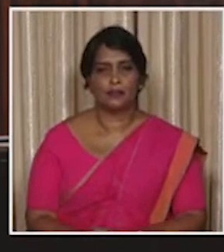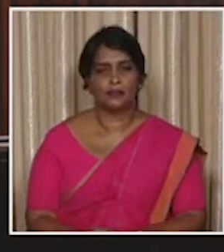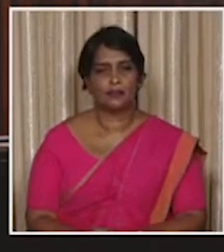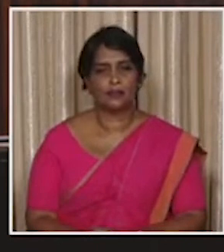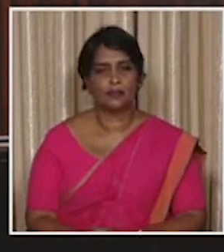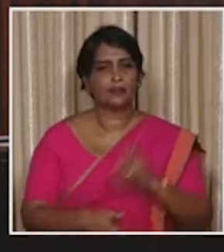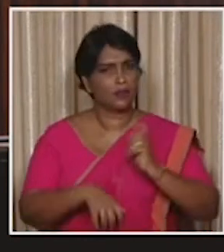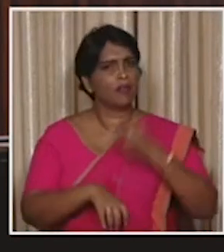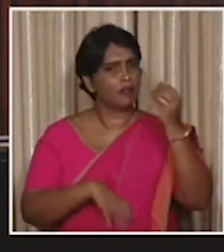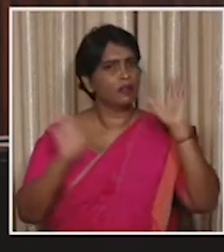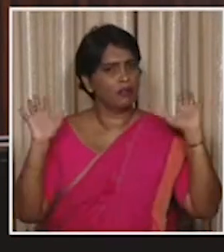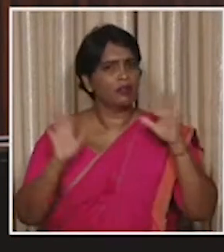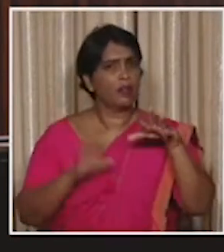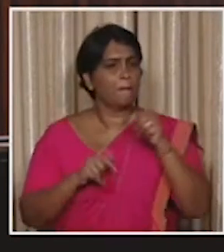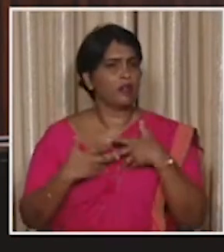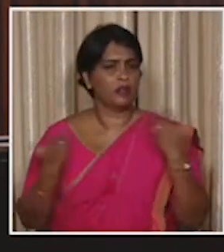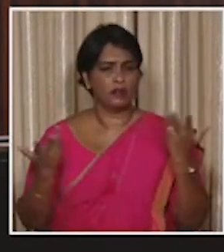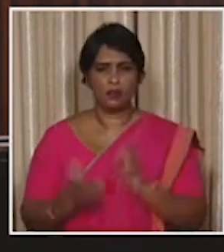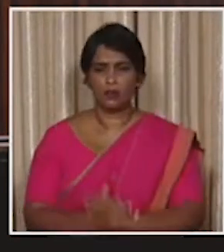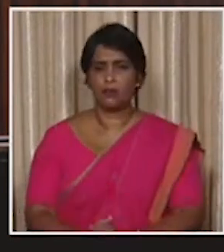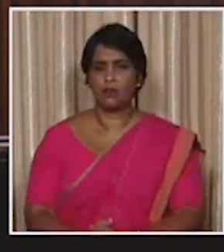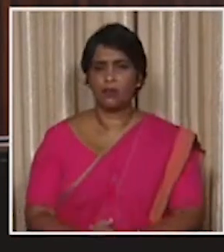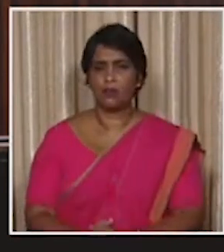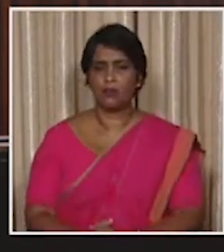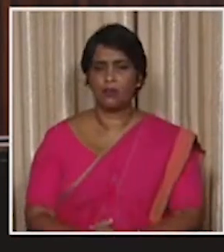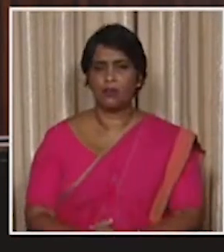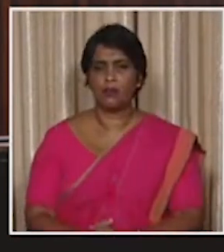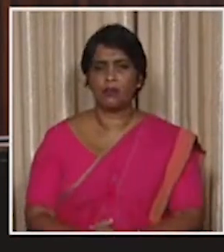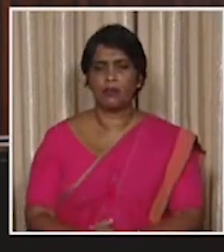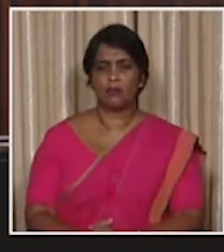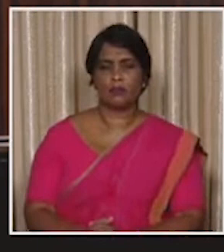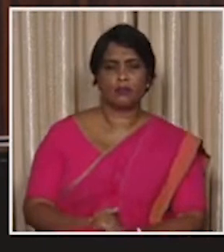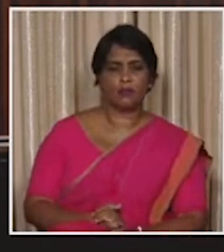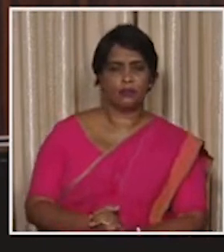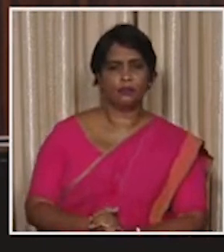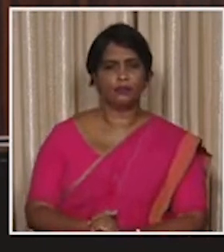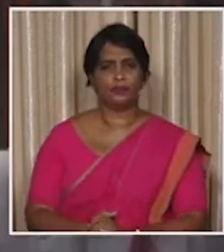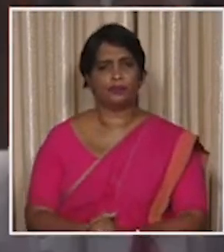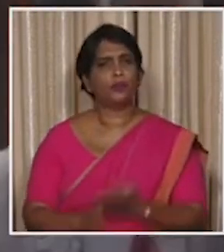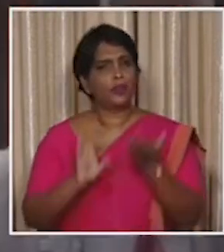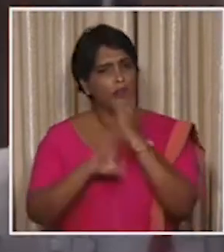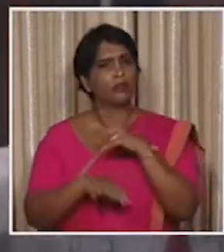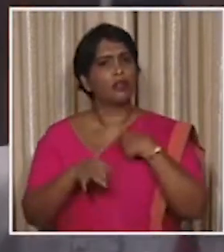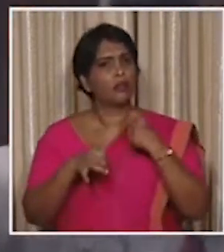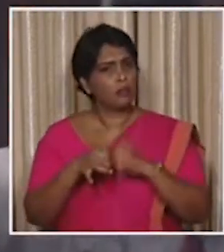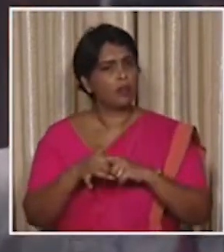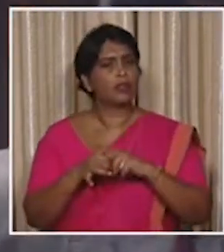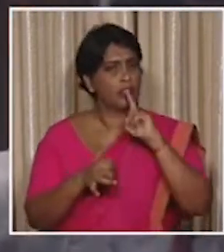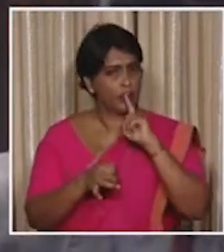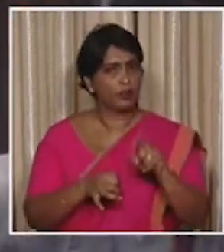obathuma awasthawa dunna obathuma eka proyojana gatte ne ok gewindu kumarthunguma antuma monada kathanayakathuma giyaparath man me prashne yomu